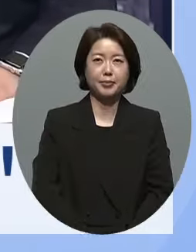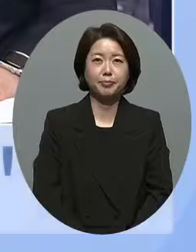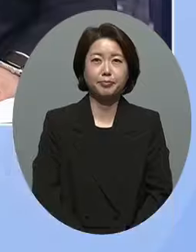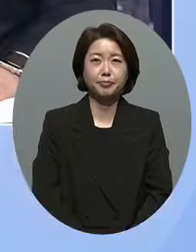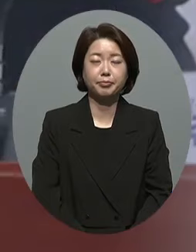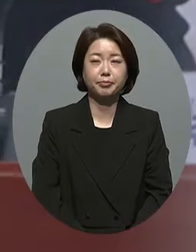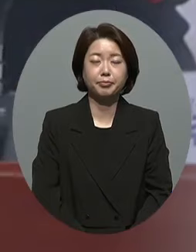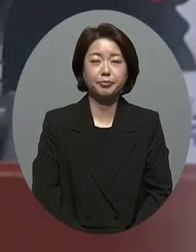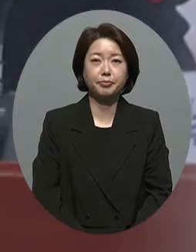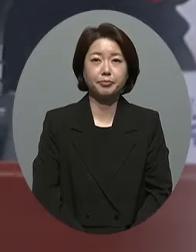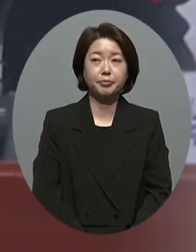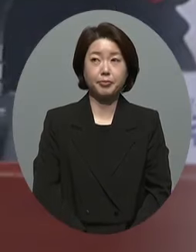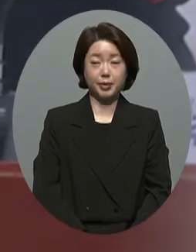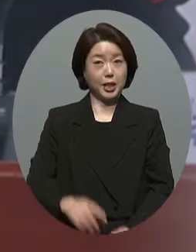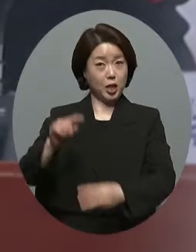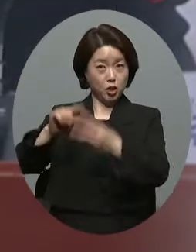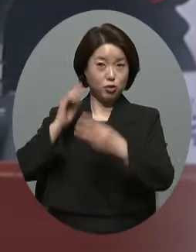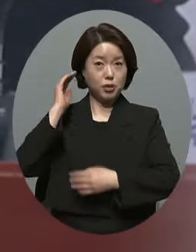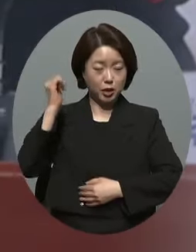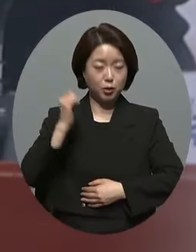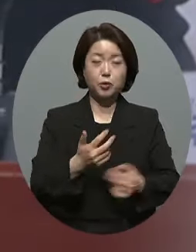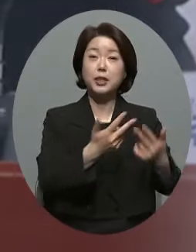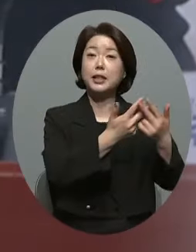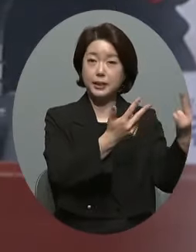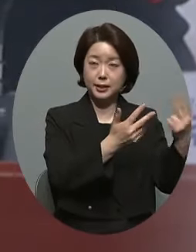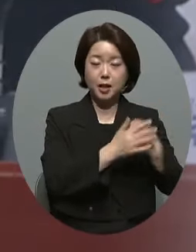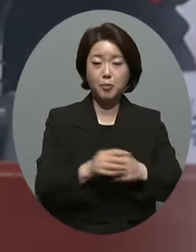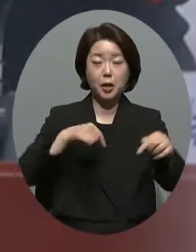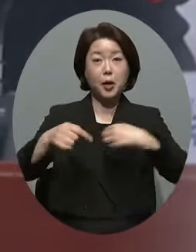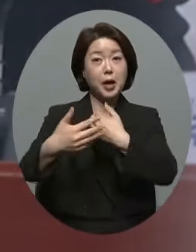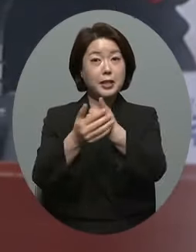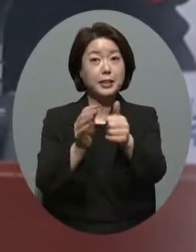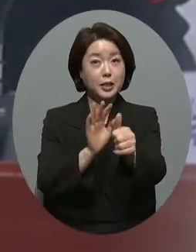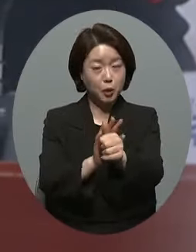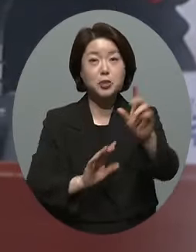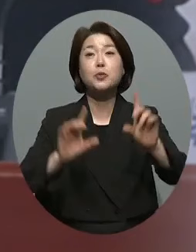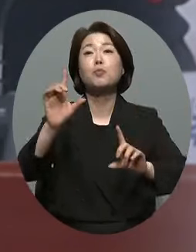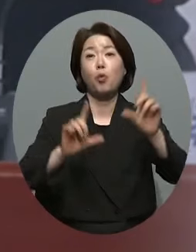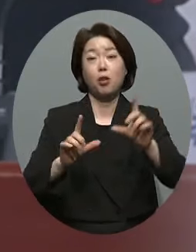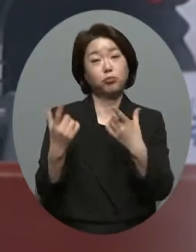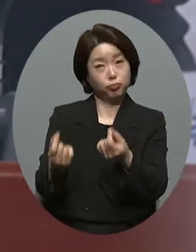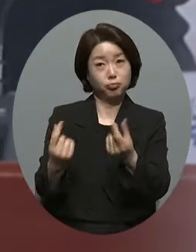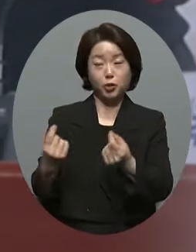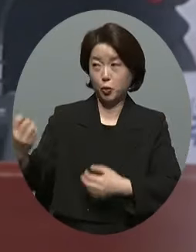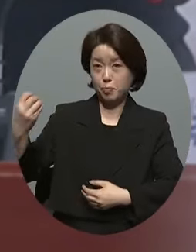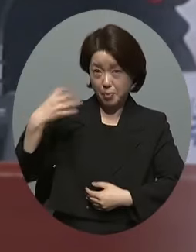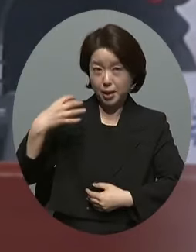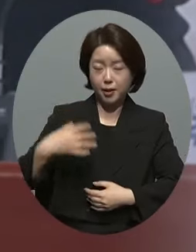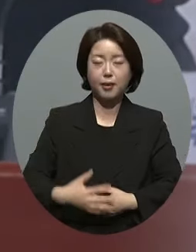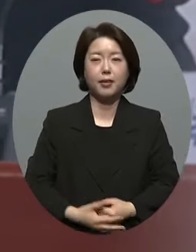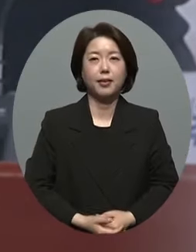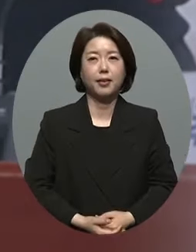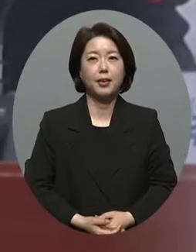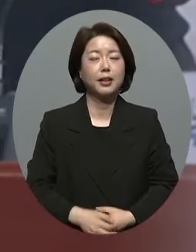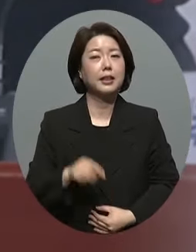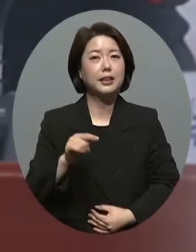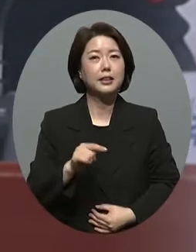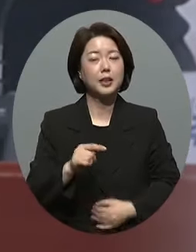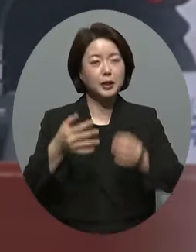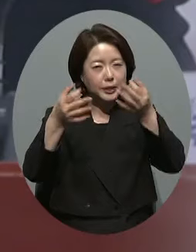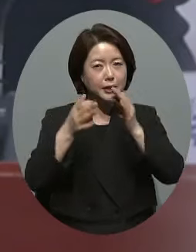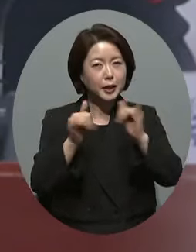지금 그 윤성열 대통령과 이재명 대표의 협치란 모양세다 지금 언급을 해 주셨습니다만 이거는 시청자